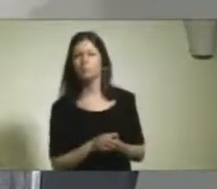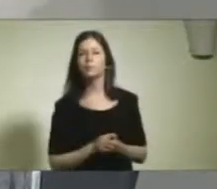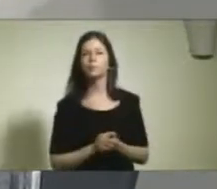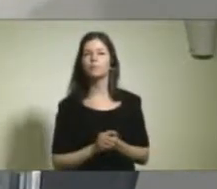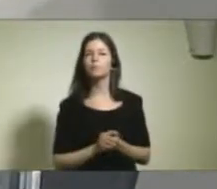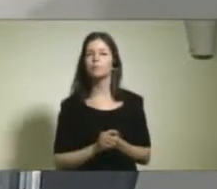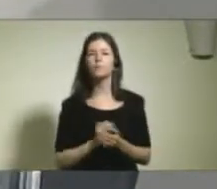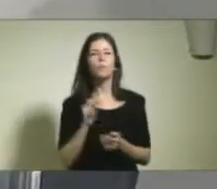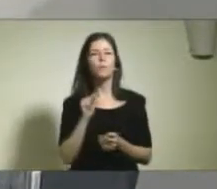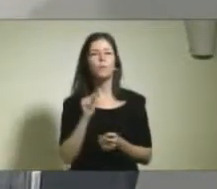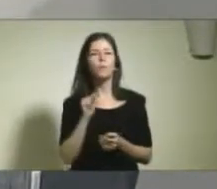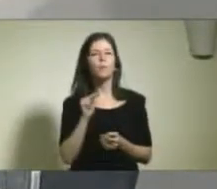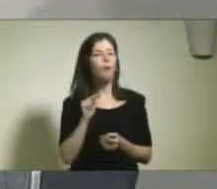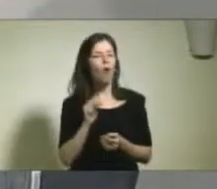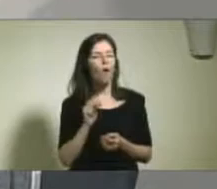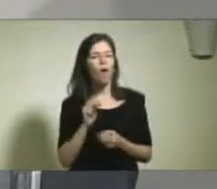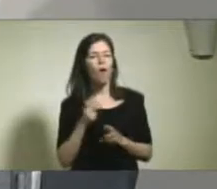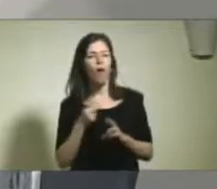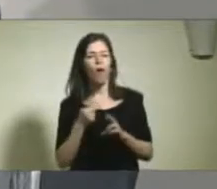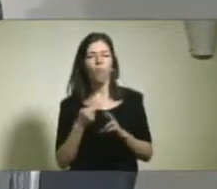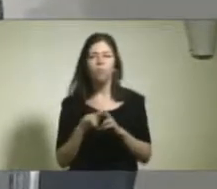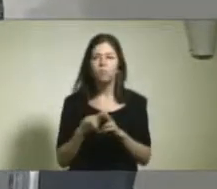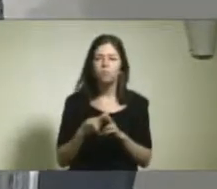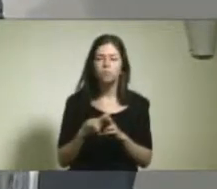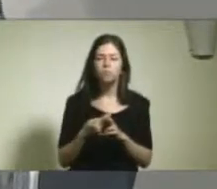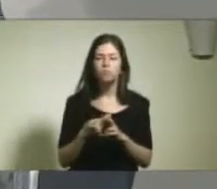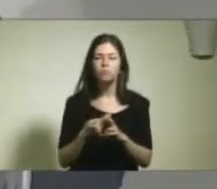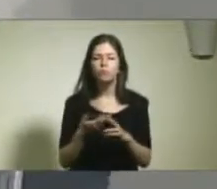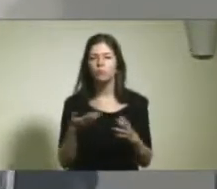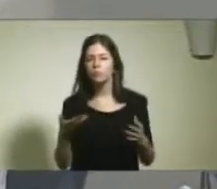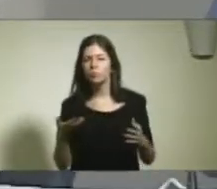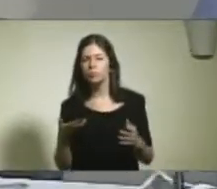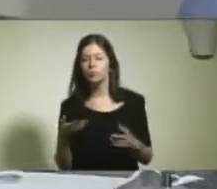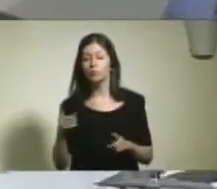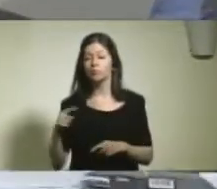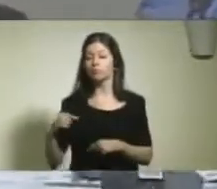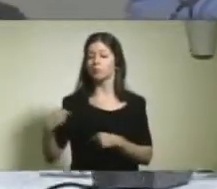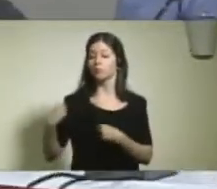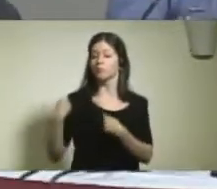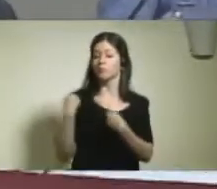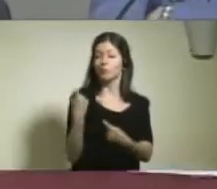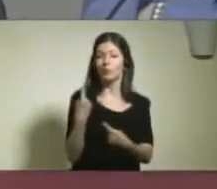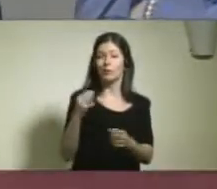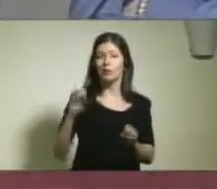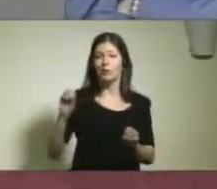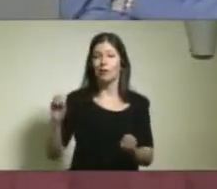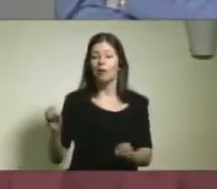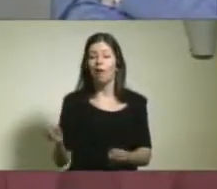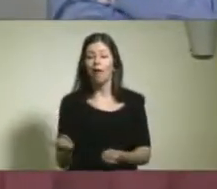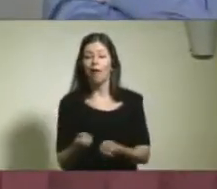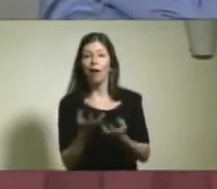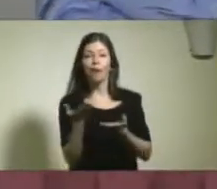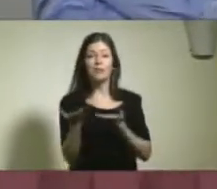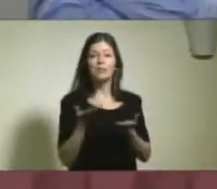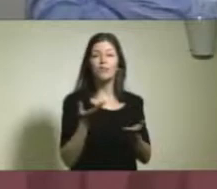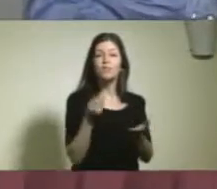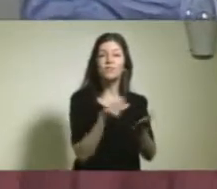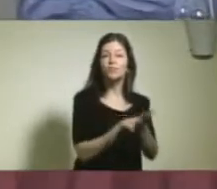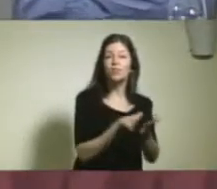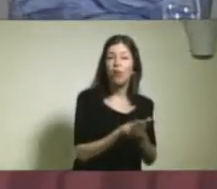Non, il y a toujours eu, depuis la création, on va dire, des services financiers